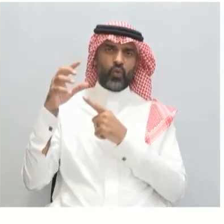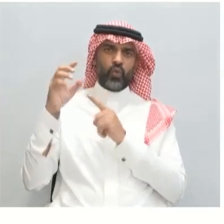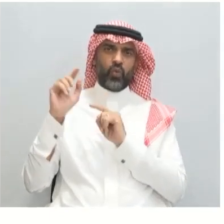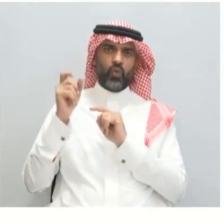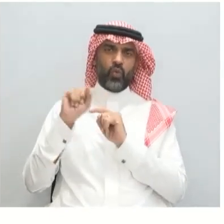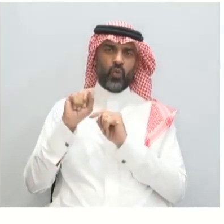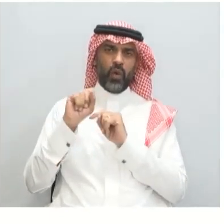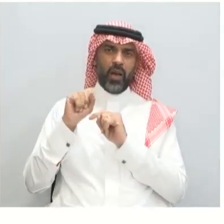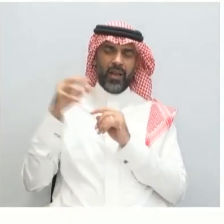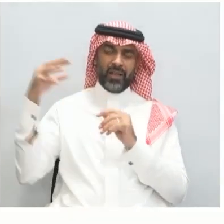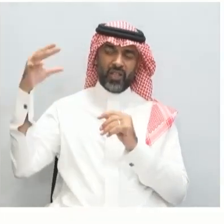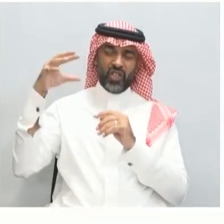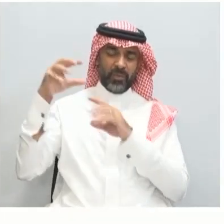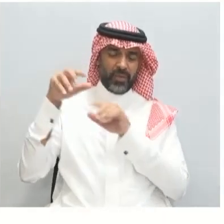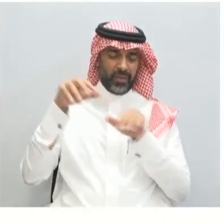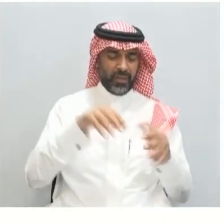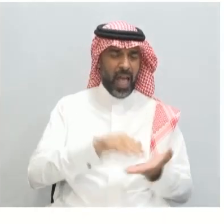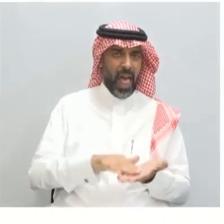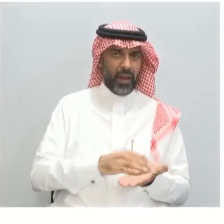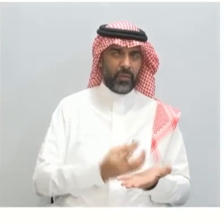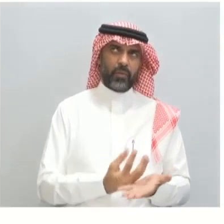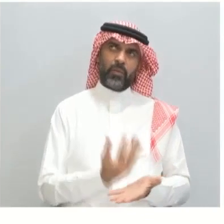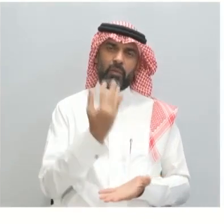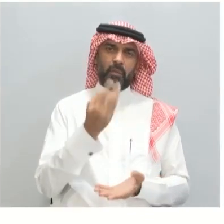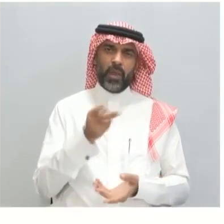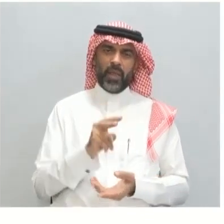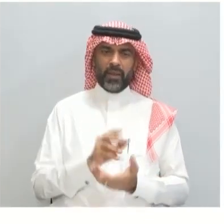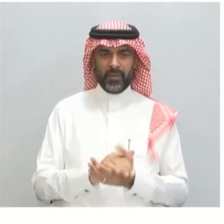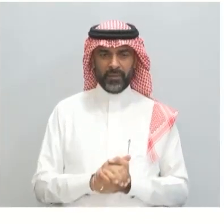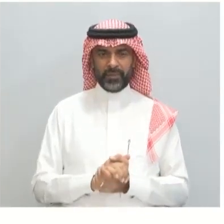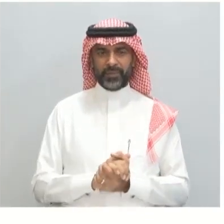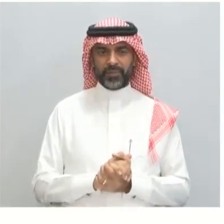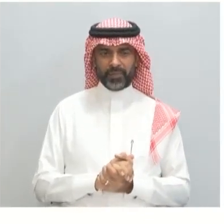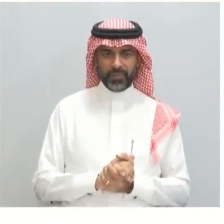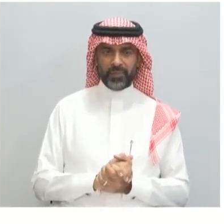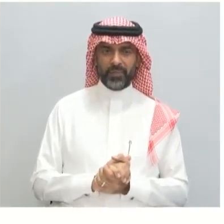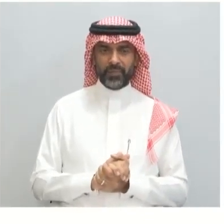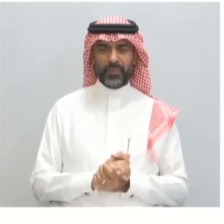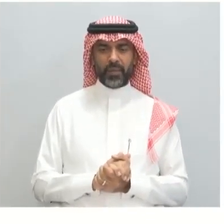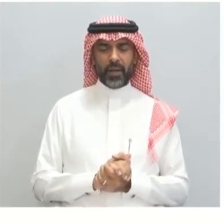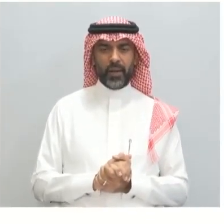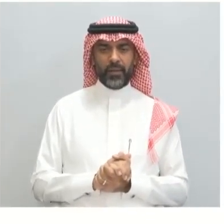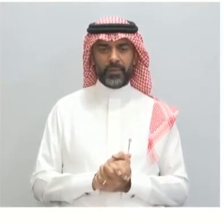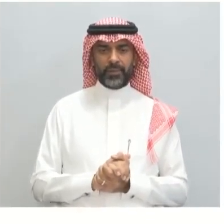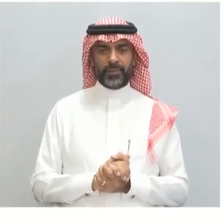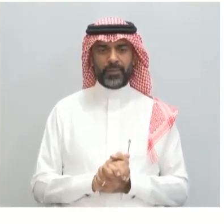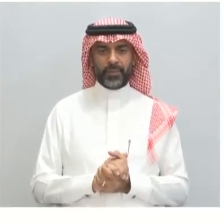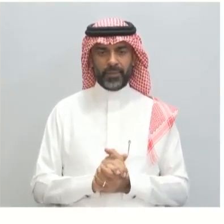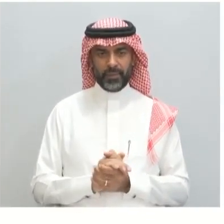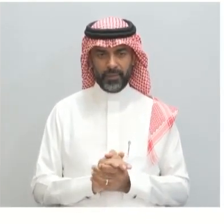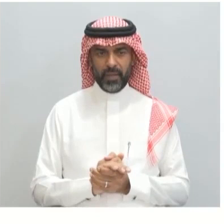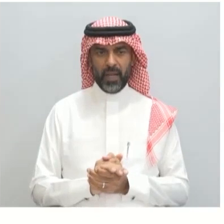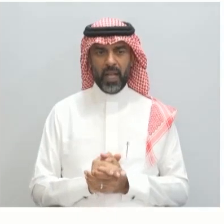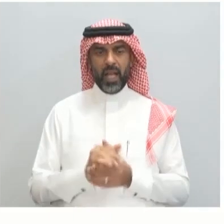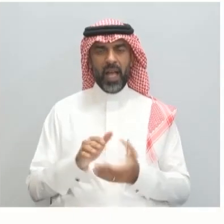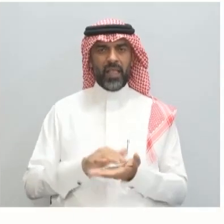الاشعه المنعكسه من باطن الارض بالاضافه الى ما تبثه الارض من بطاقه شمسيه